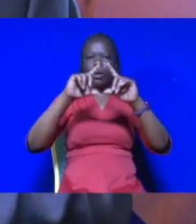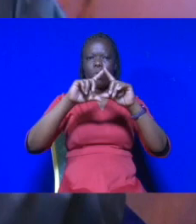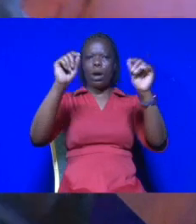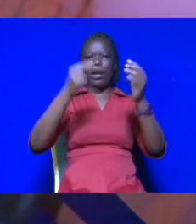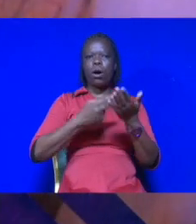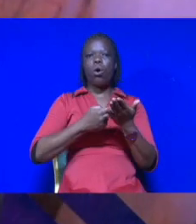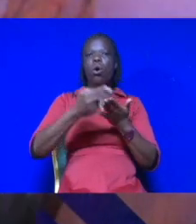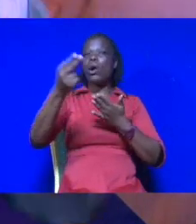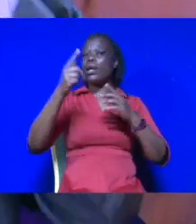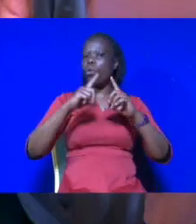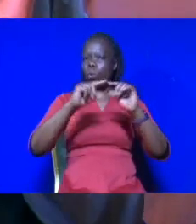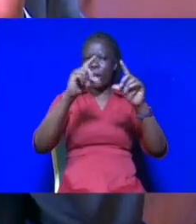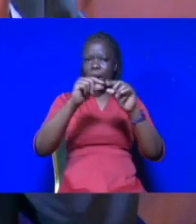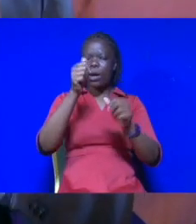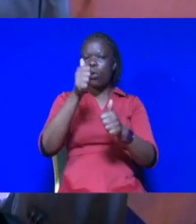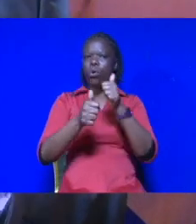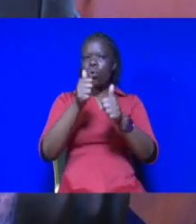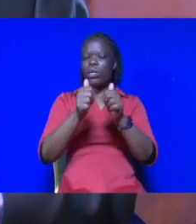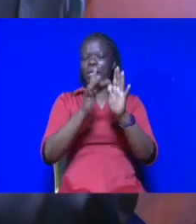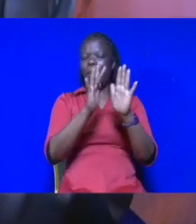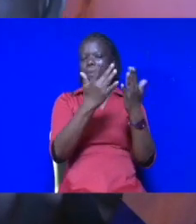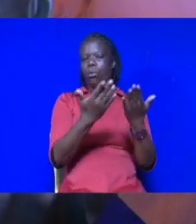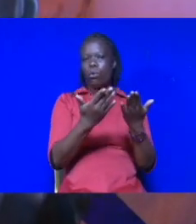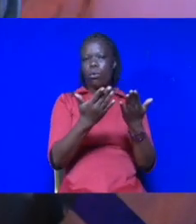takatifu ambalo ni Biblia.